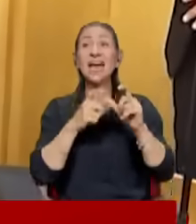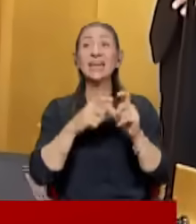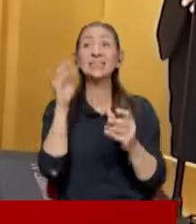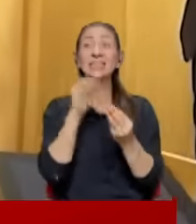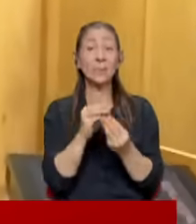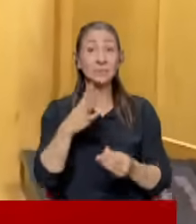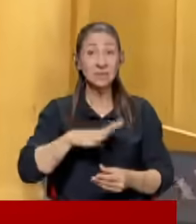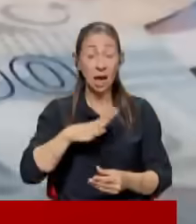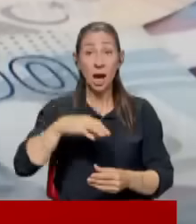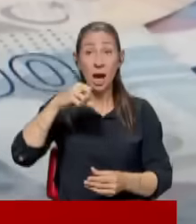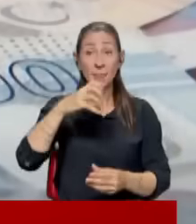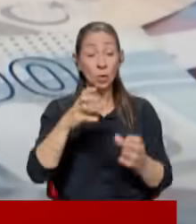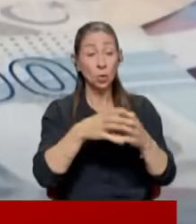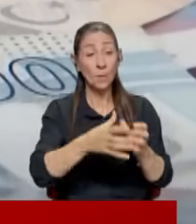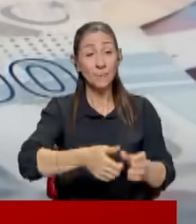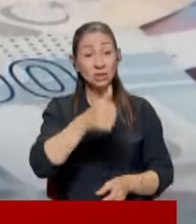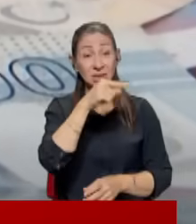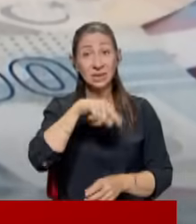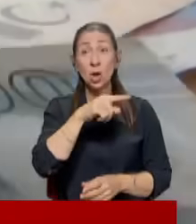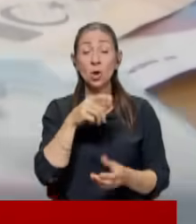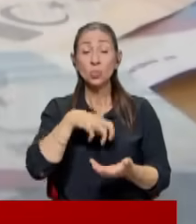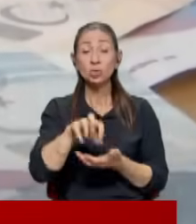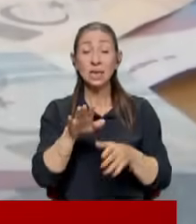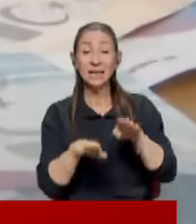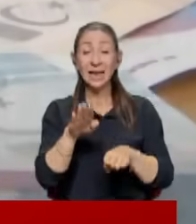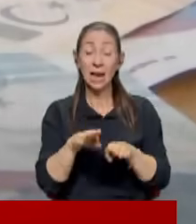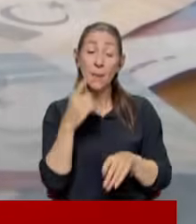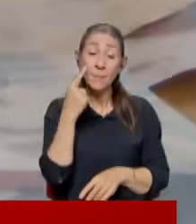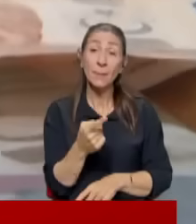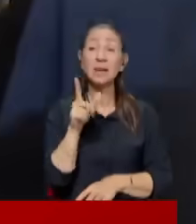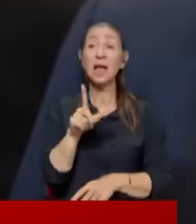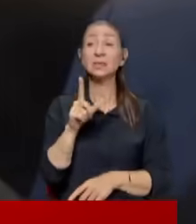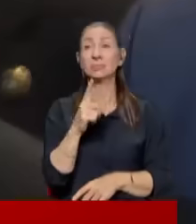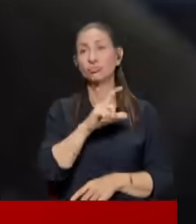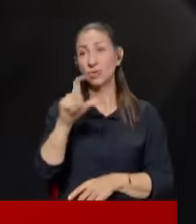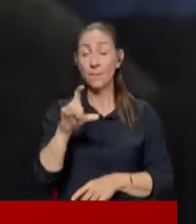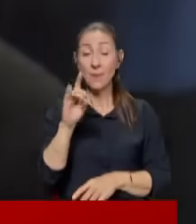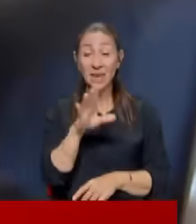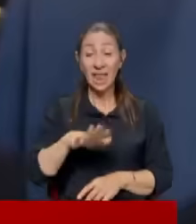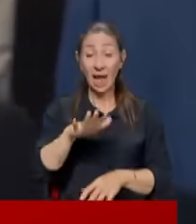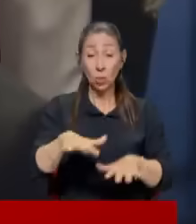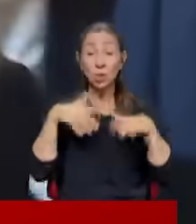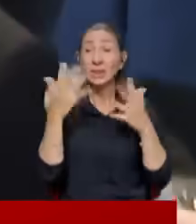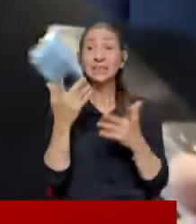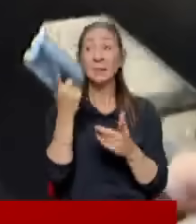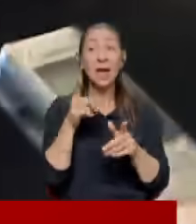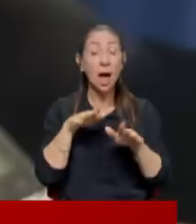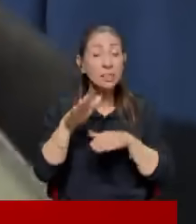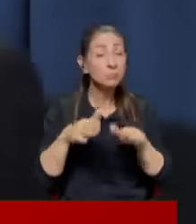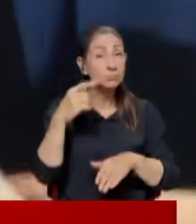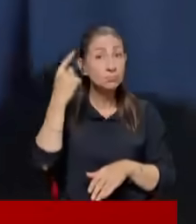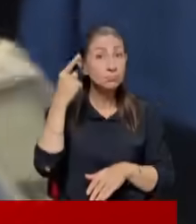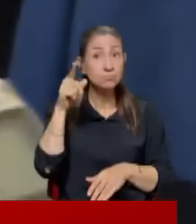zam çıkışı, AK Parti Grup Başkanı'nın bütçe dengelerini gözetmek zorundayız yanıtı. MHP'nin genel kurulda nasıl bir adım atacağı